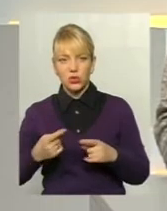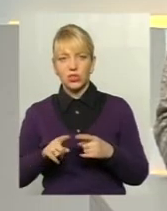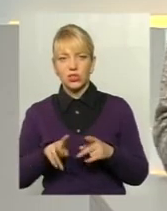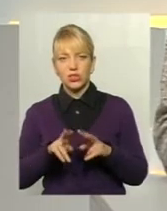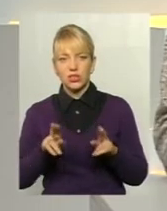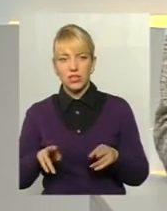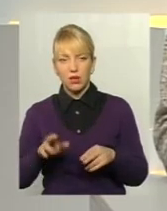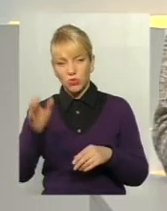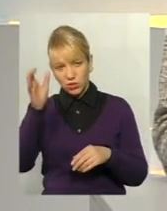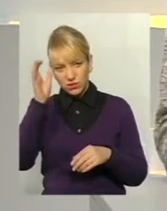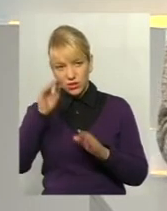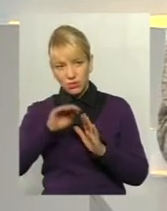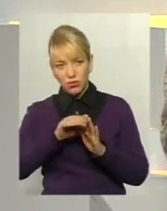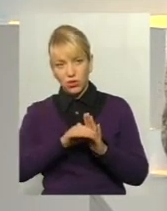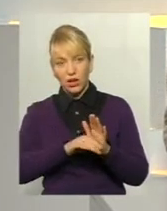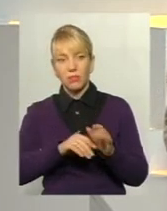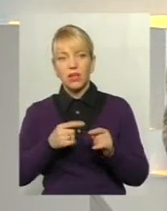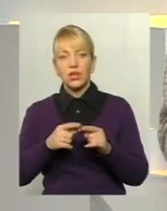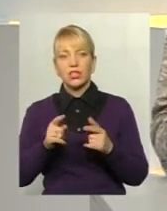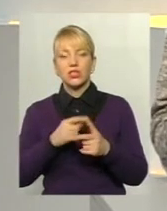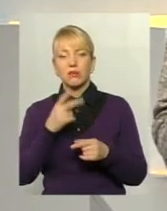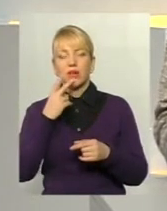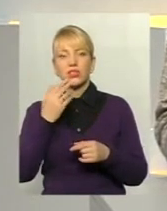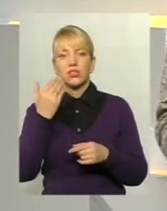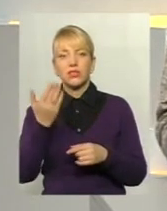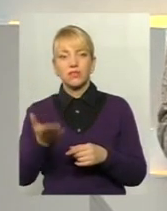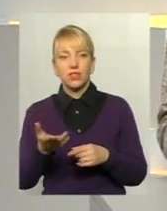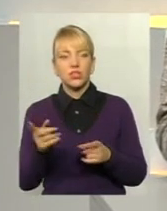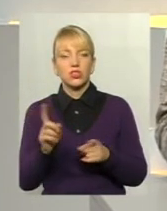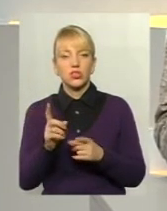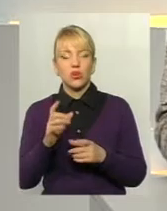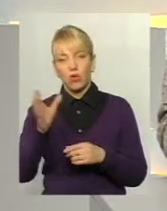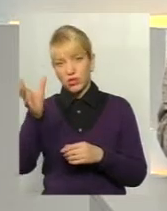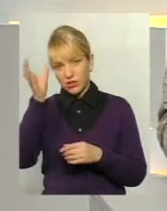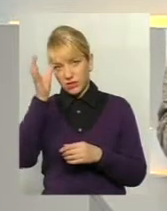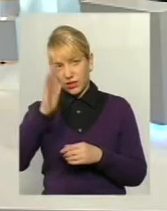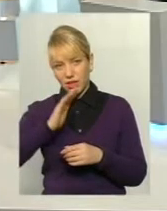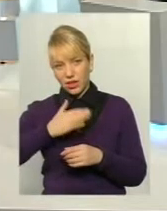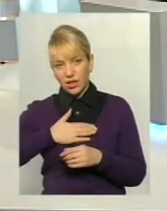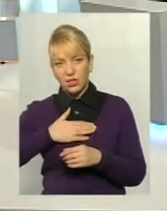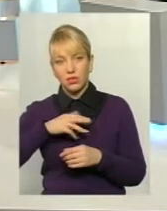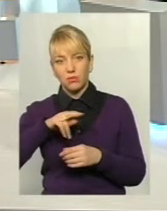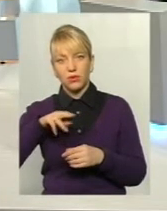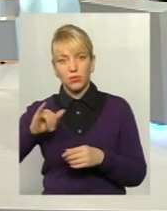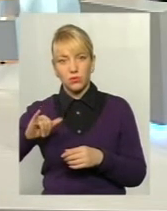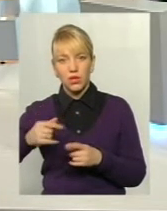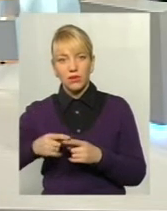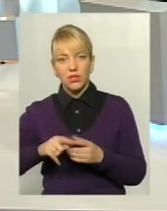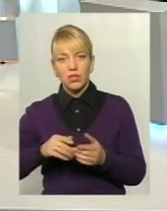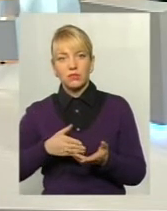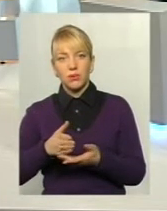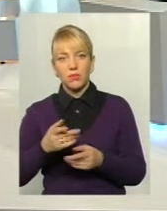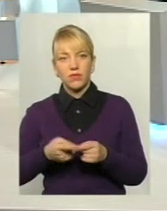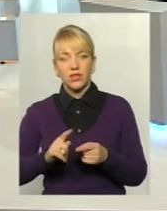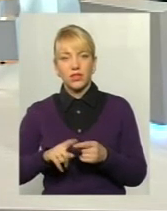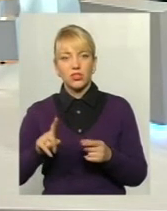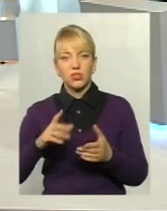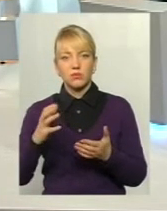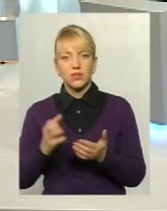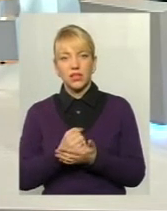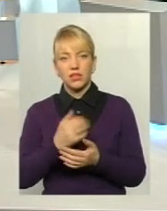освітні програми, чи бачите ви, що освіта наша, зокрема профтехосвіта, спрямована на те, щоб знайти